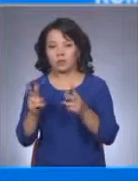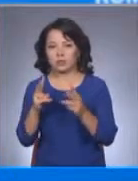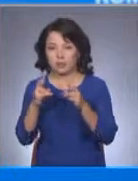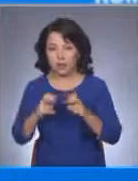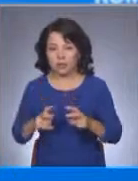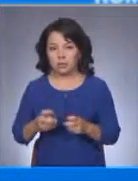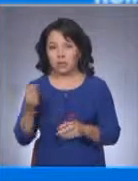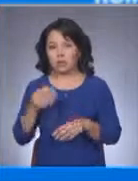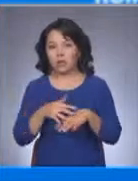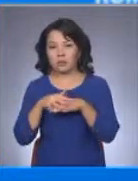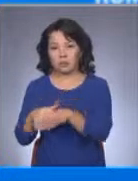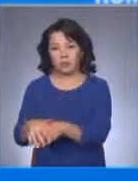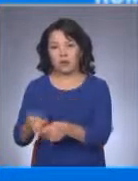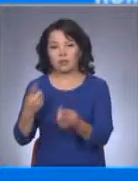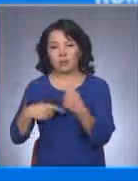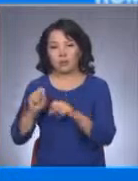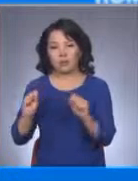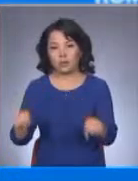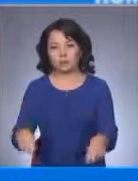қаражатты қайтарады.